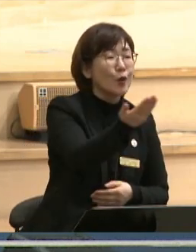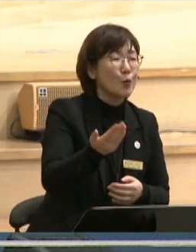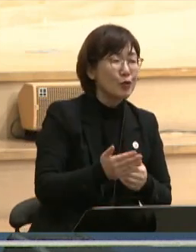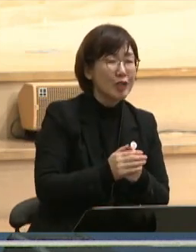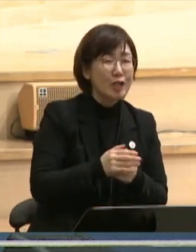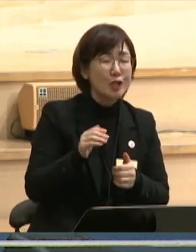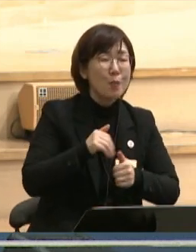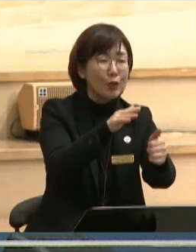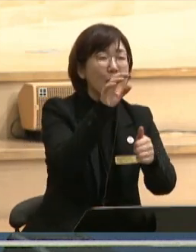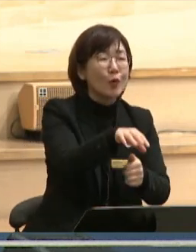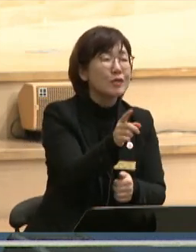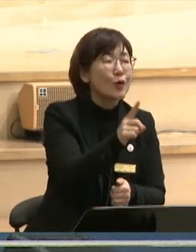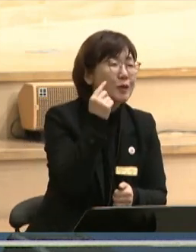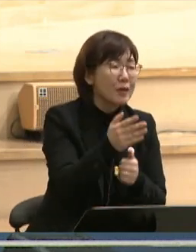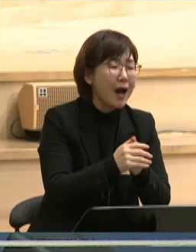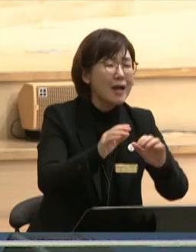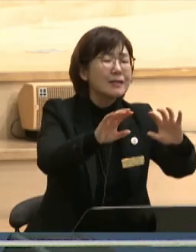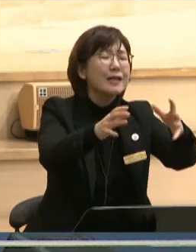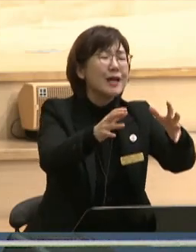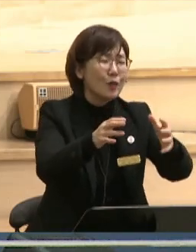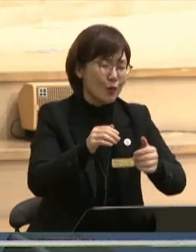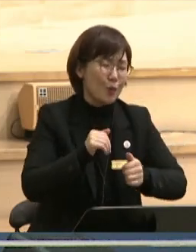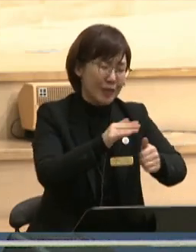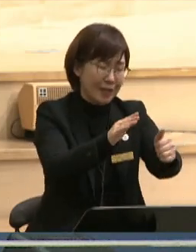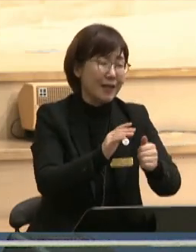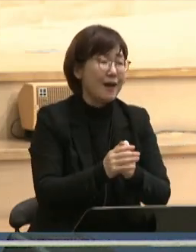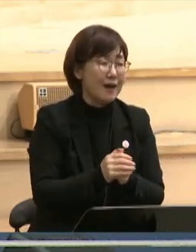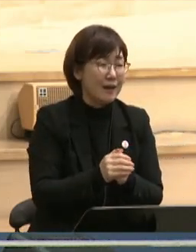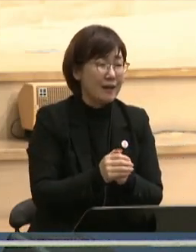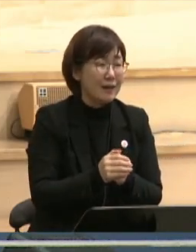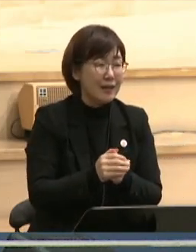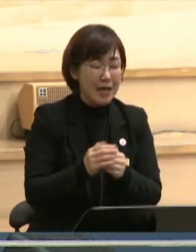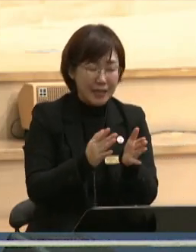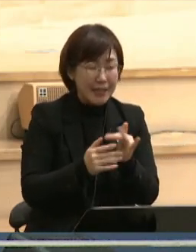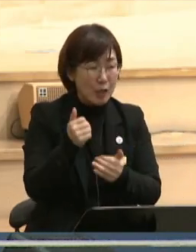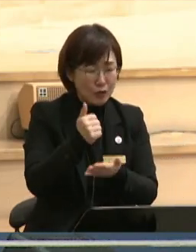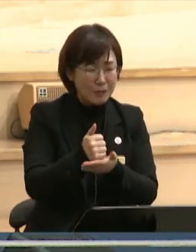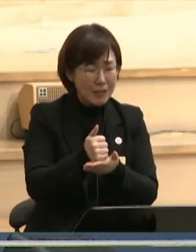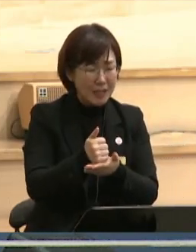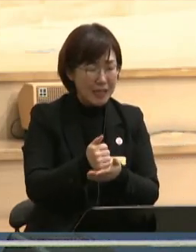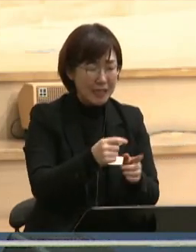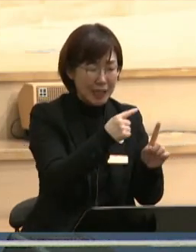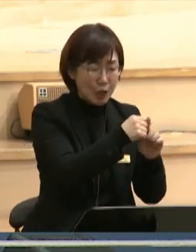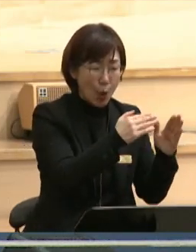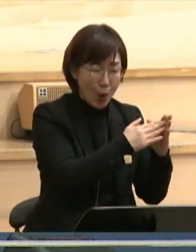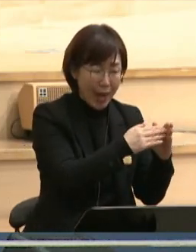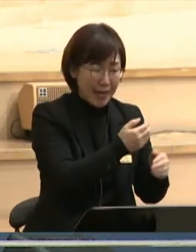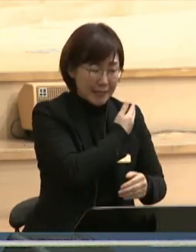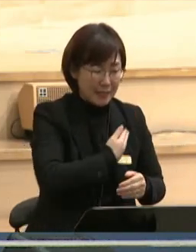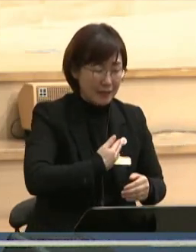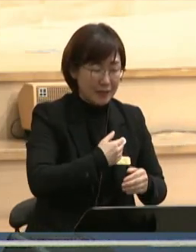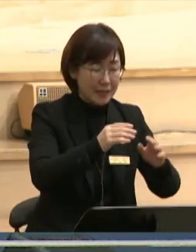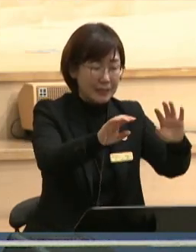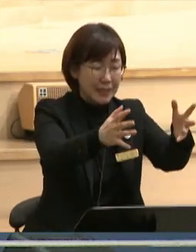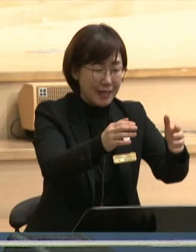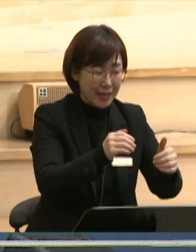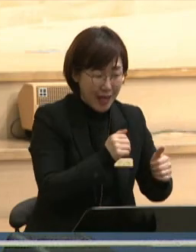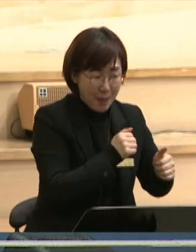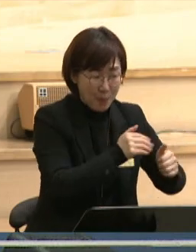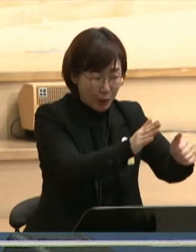세상으로 보낸다는 것입니다 예수님께서 교회를 세상으로 보내는데 어떻게 보내냐면